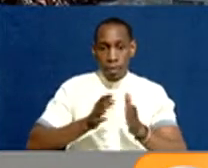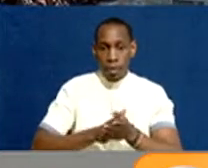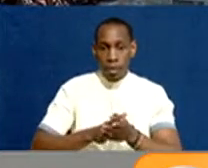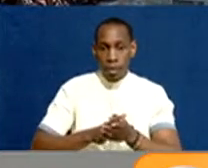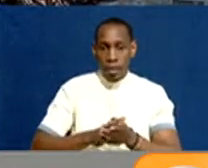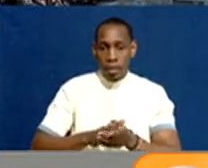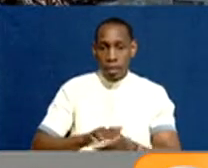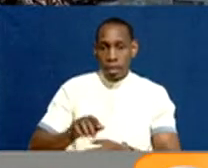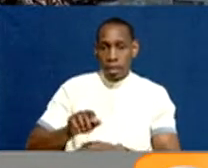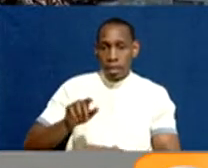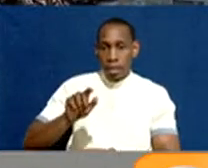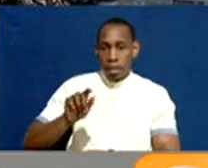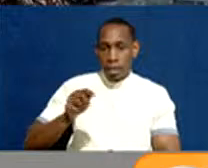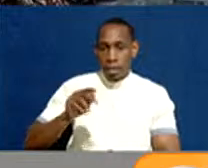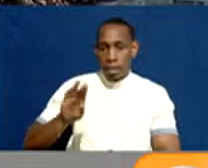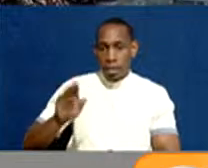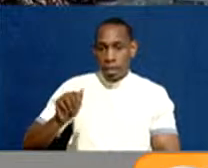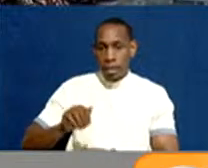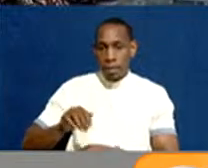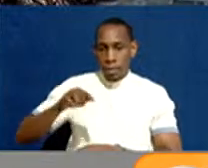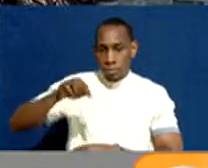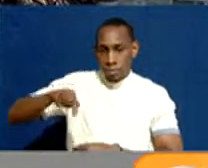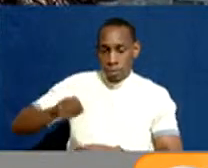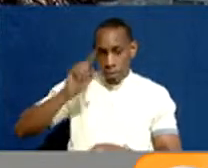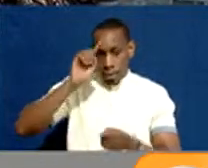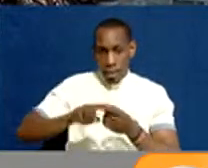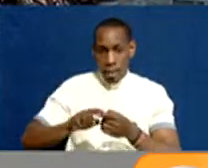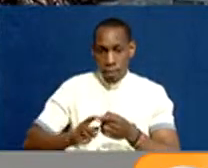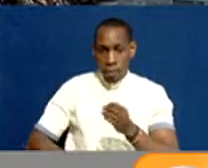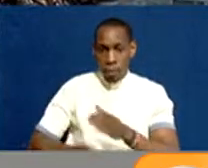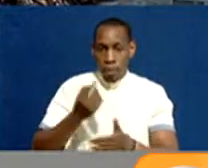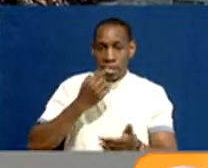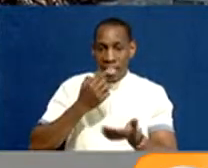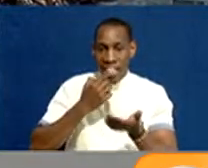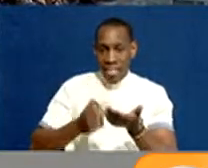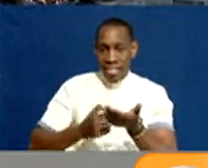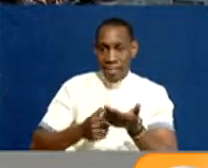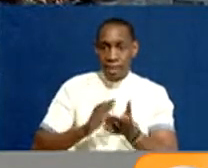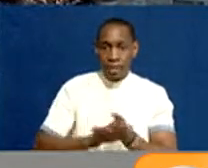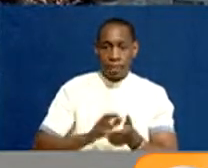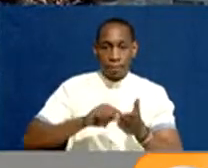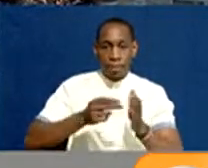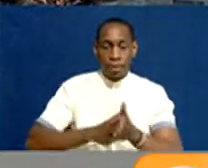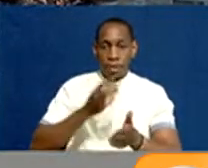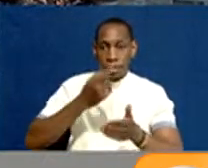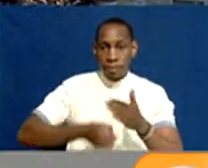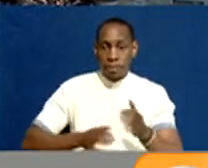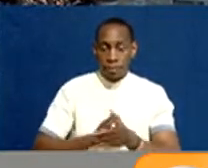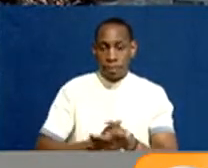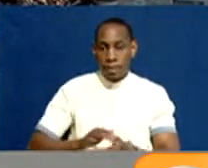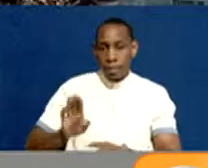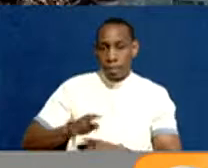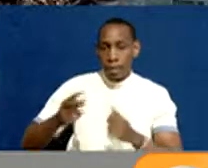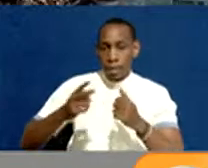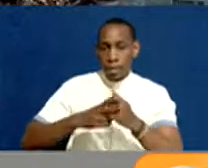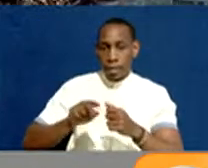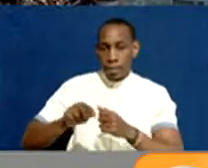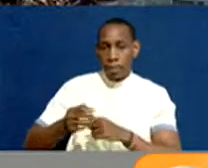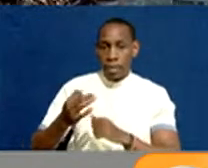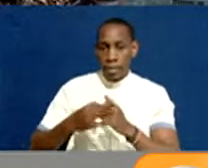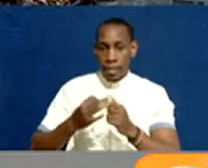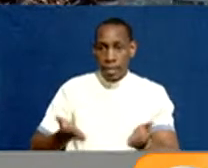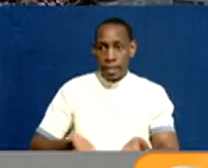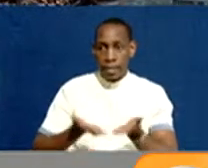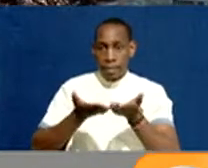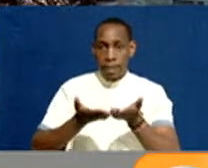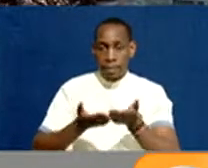la Dhiba ambao unalenga kuimarisha uzalishaji wa mchele. Na mradi huo uliogharimu kima cha shilingi bilioni 7.8